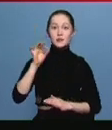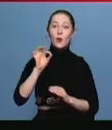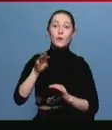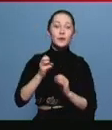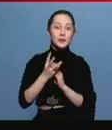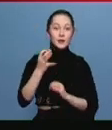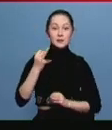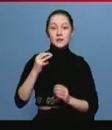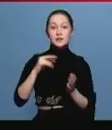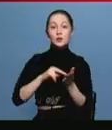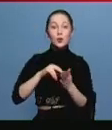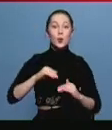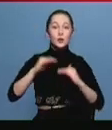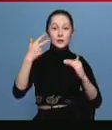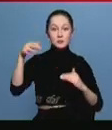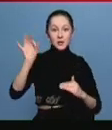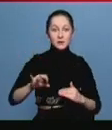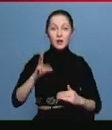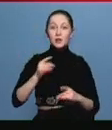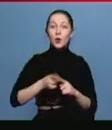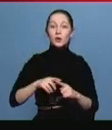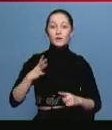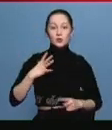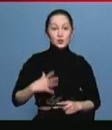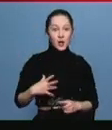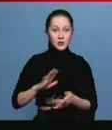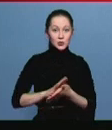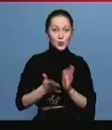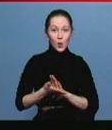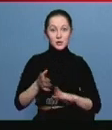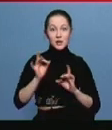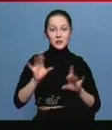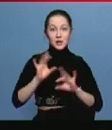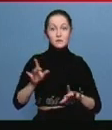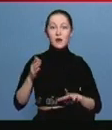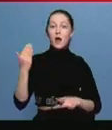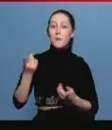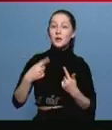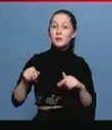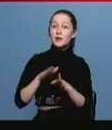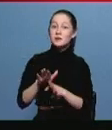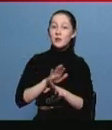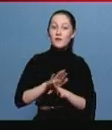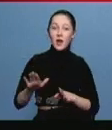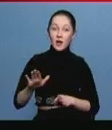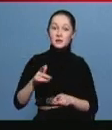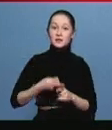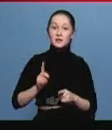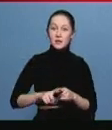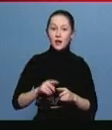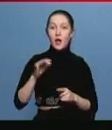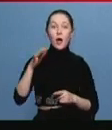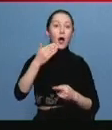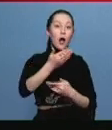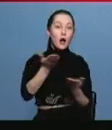составит 30%. Но идти на это вынуждает ситуация, объяснили эксперты. Предприятие справляется со своей задачей, город без боев получает воду,